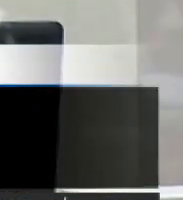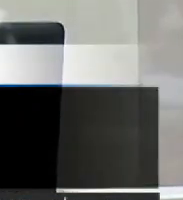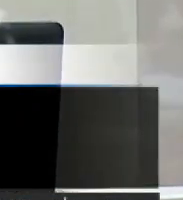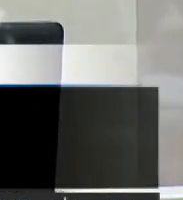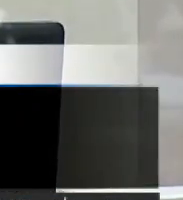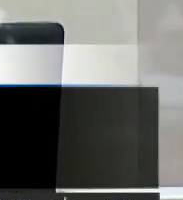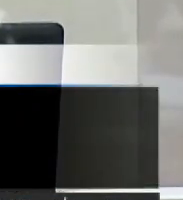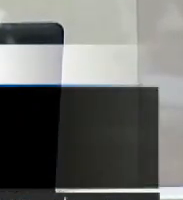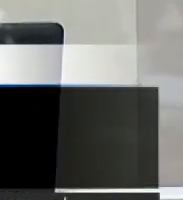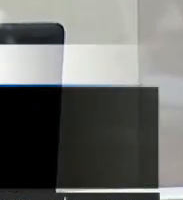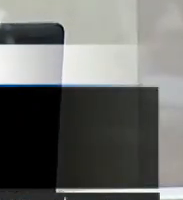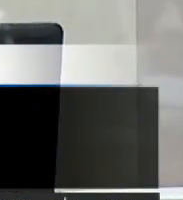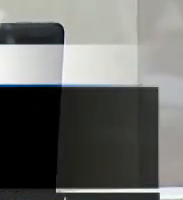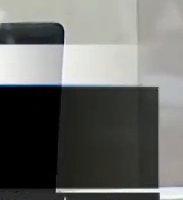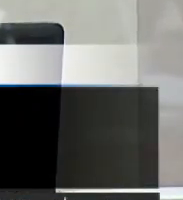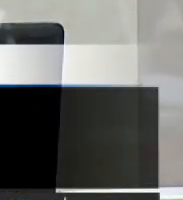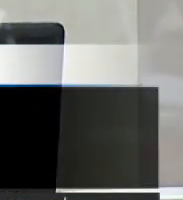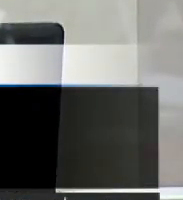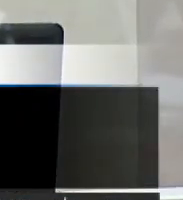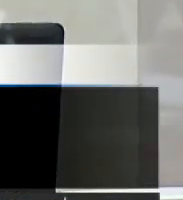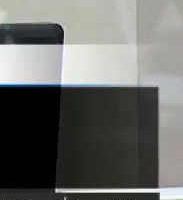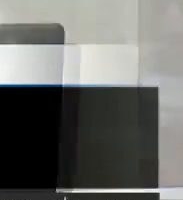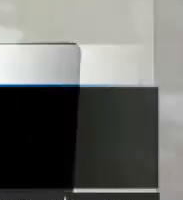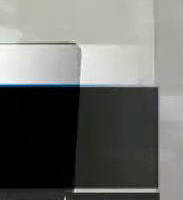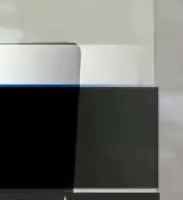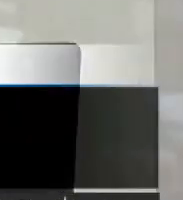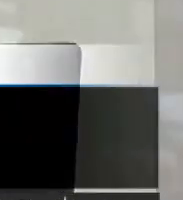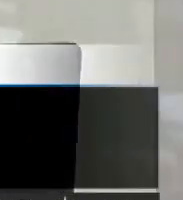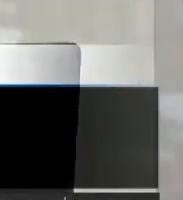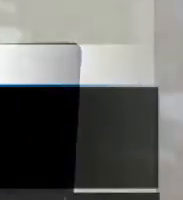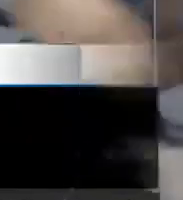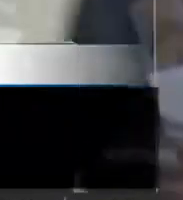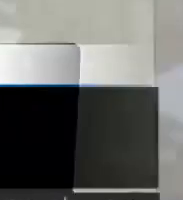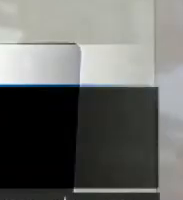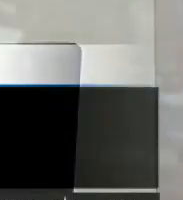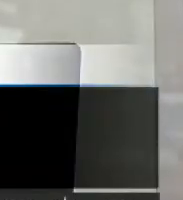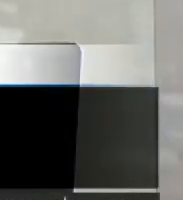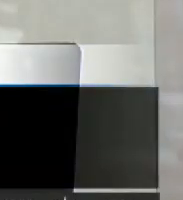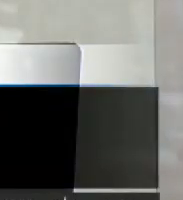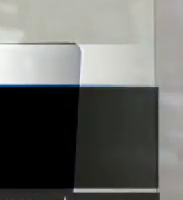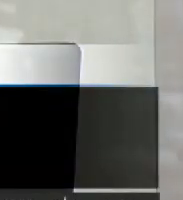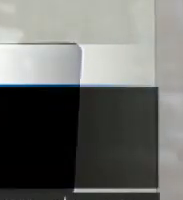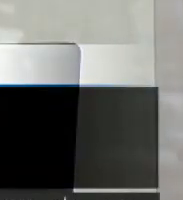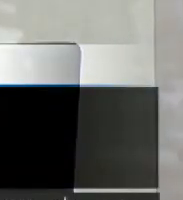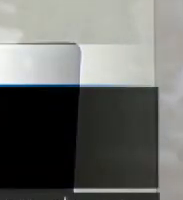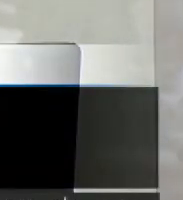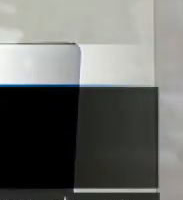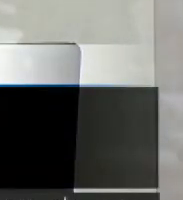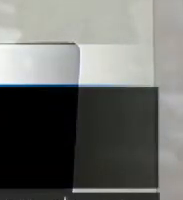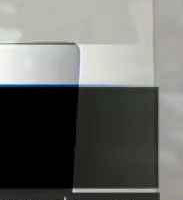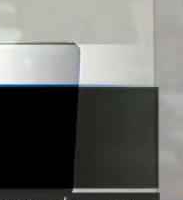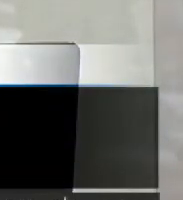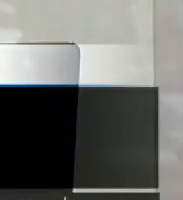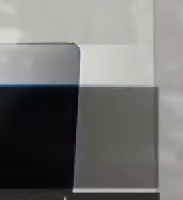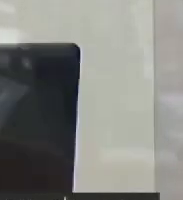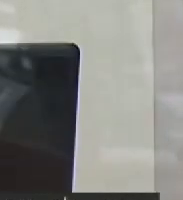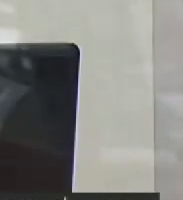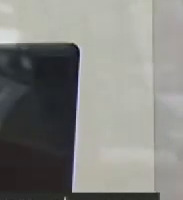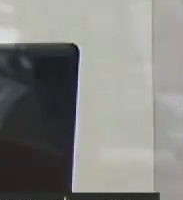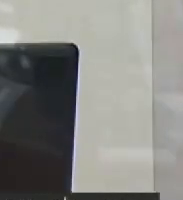답변을 장시간 하는 거는 주의를 해주시고요. 가급적이면 간결하게 짧게 해주시기